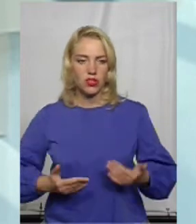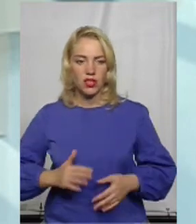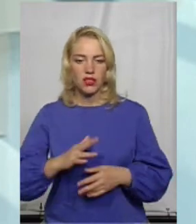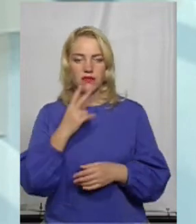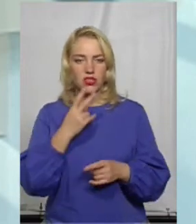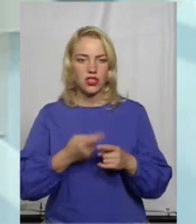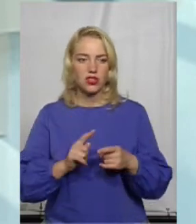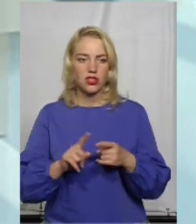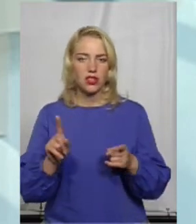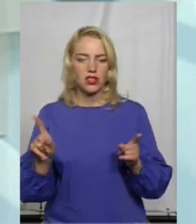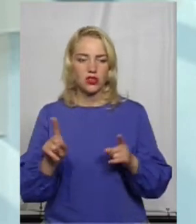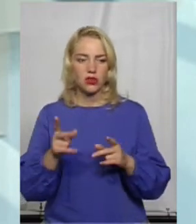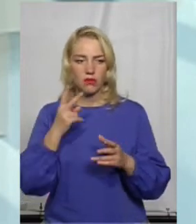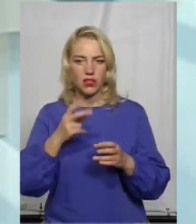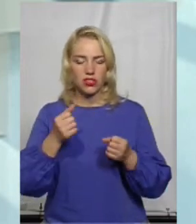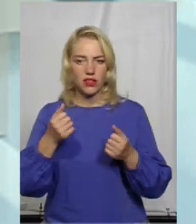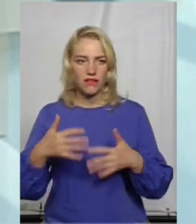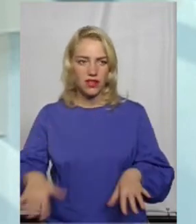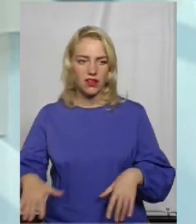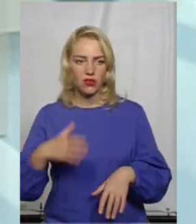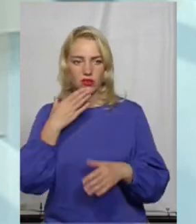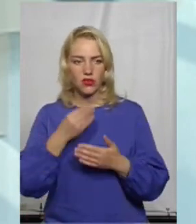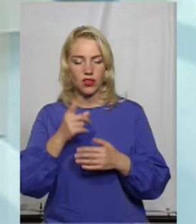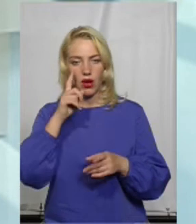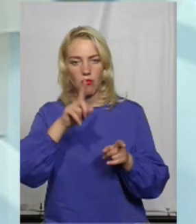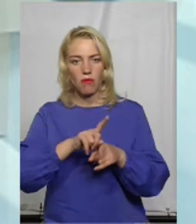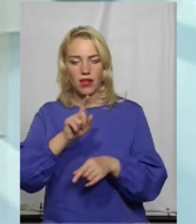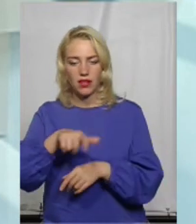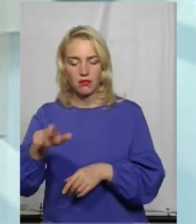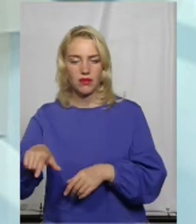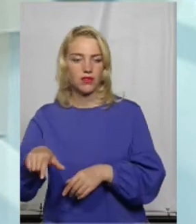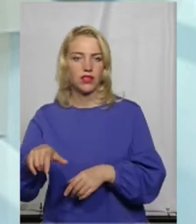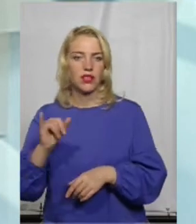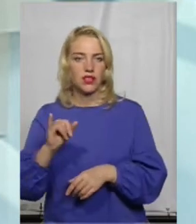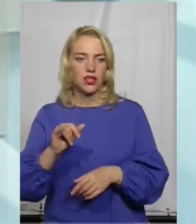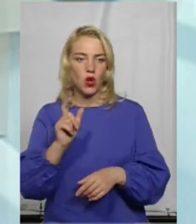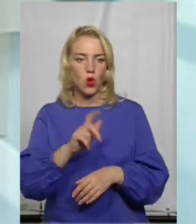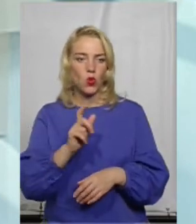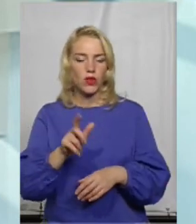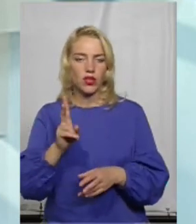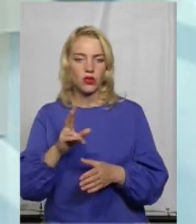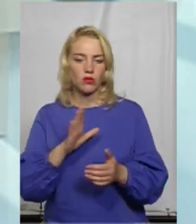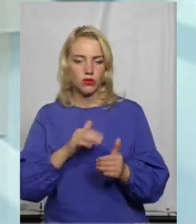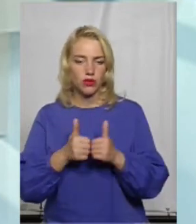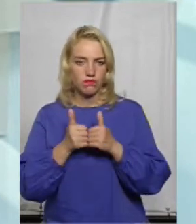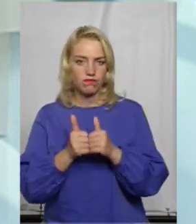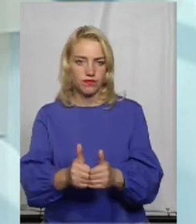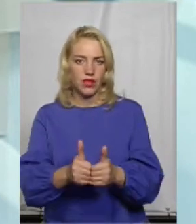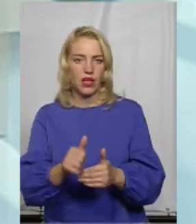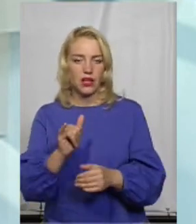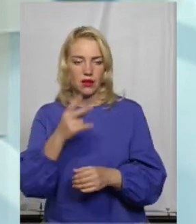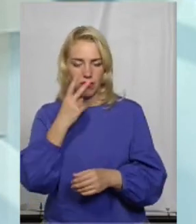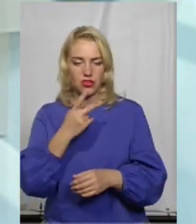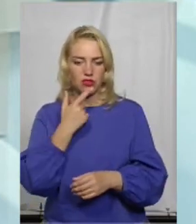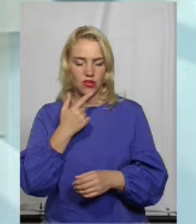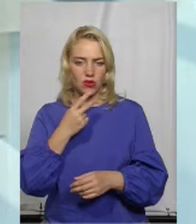що вони бачили втрату своїх побратимів і людей, які йшли пліч-опліч. Вони бачили кров,